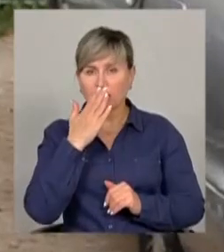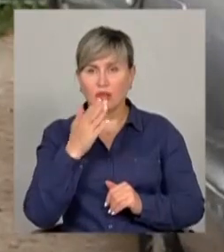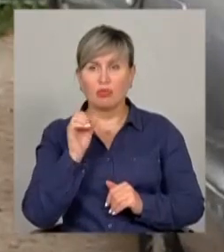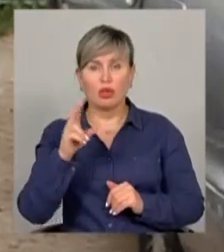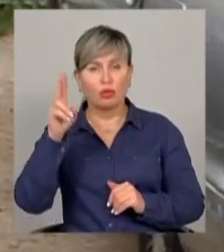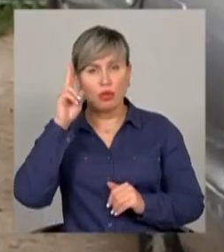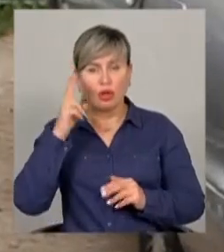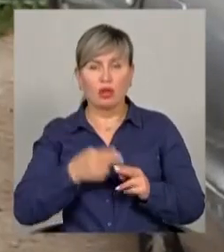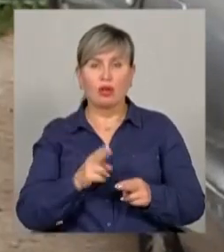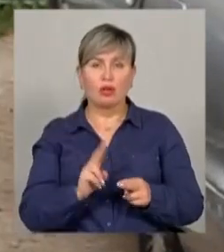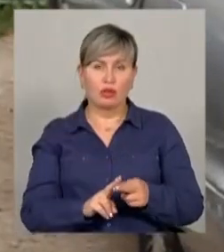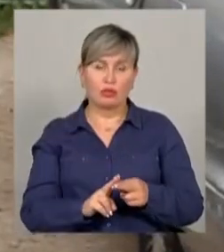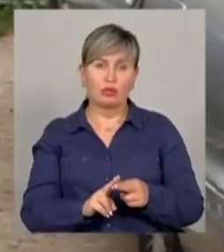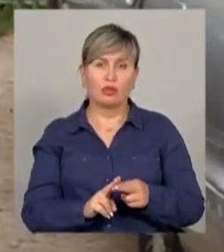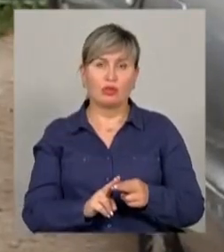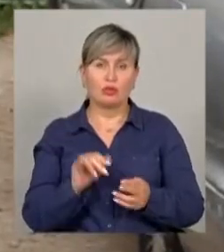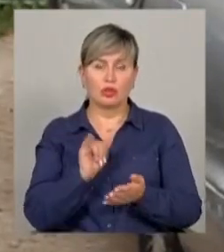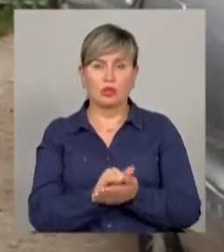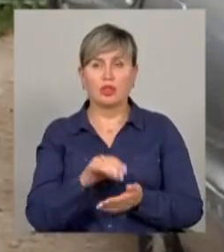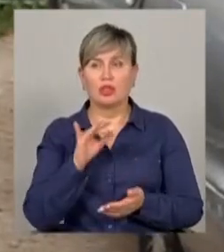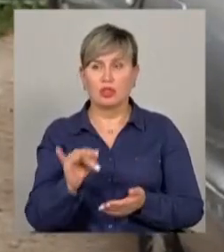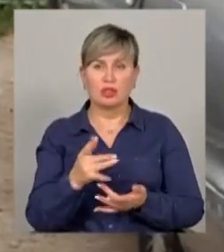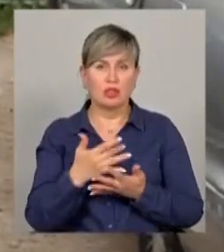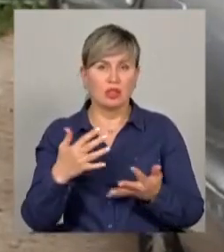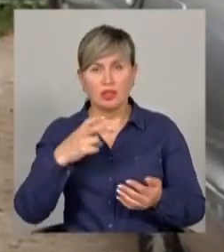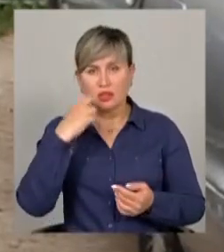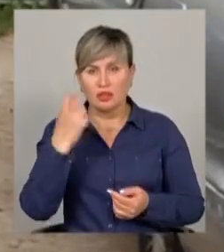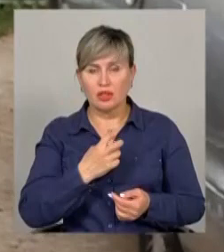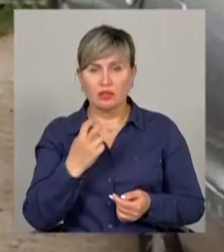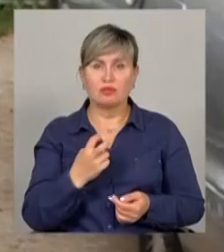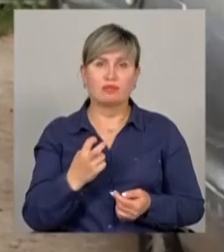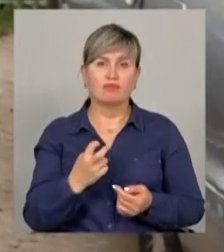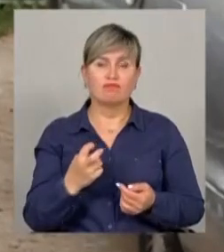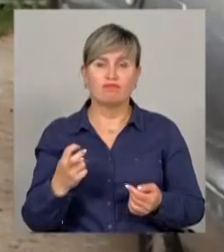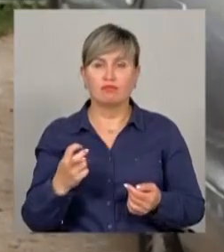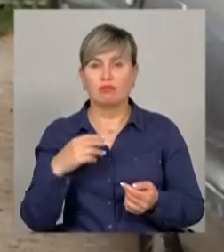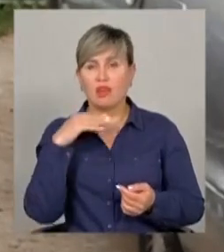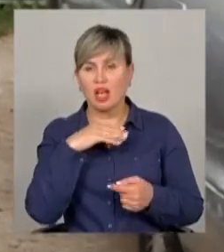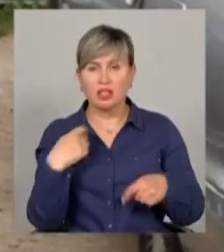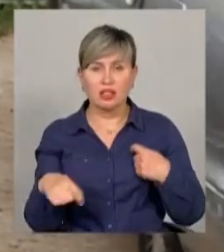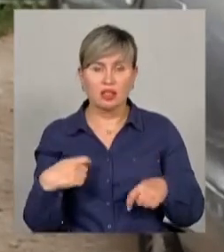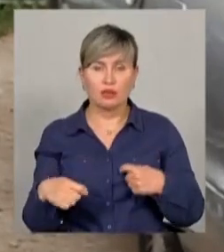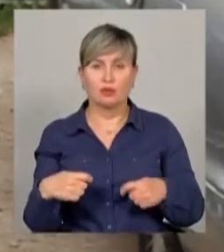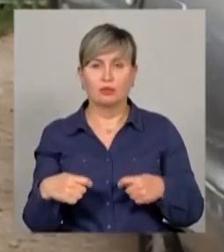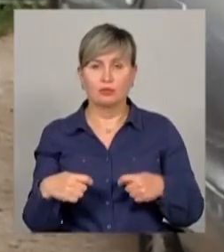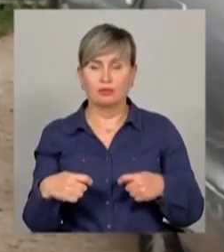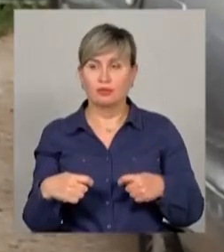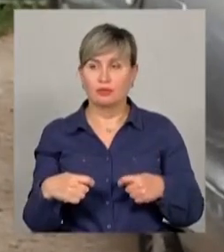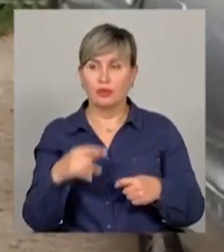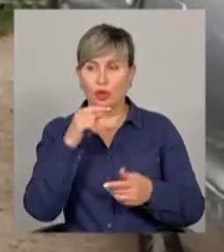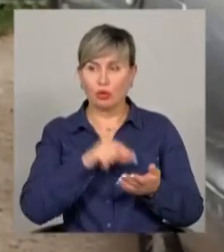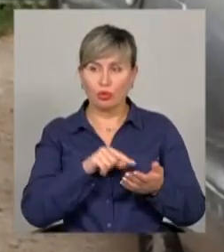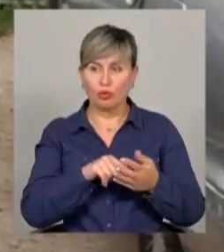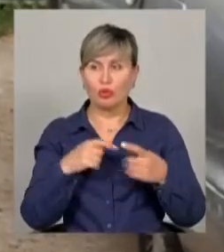туалета, который биотуалет установлен, так и гнилых всяких моментов, которые и мясо торгуют, и курей